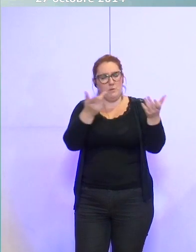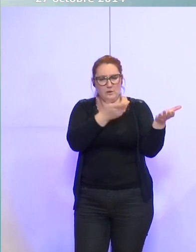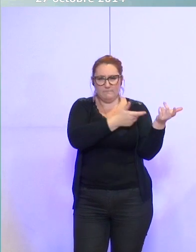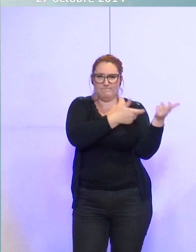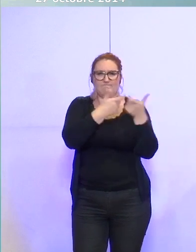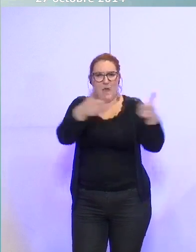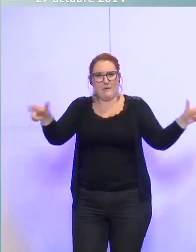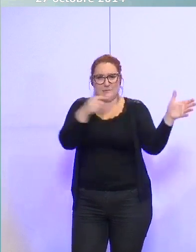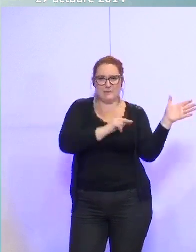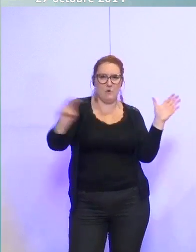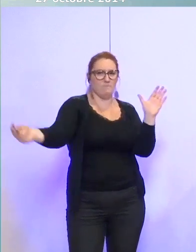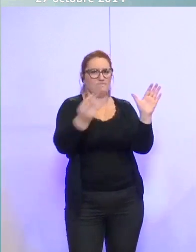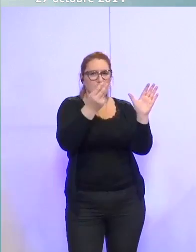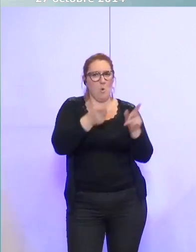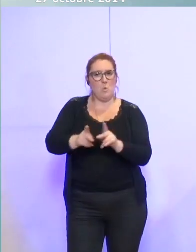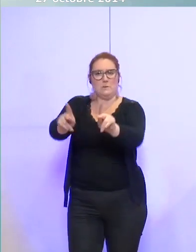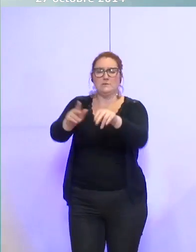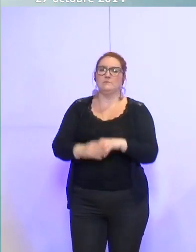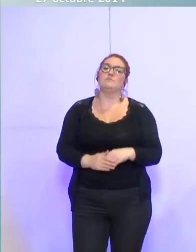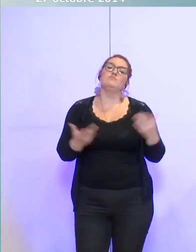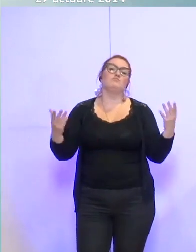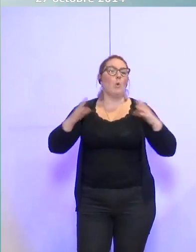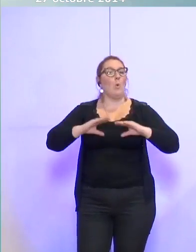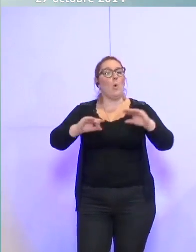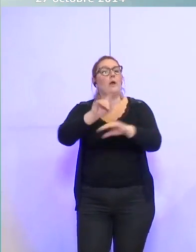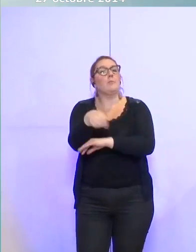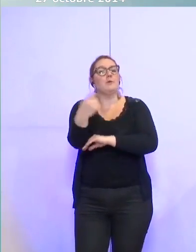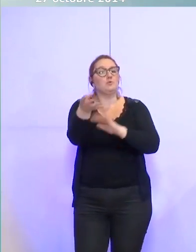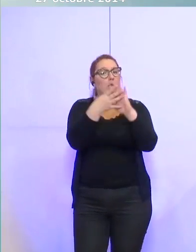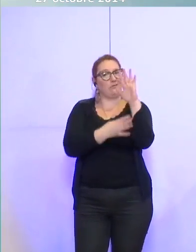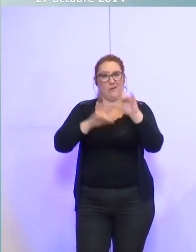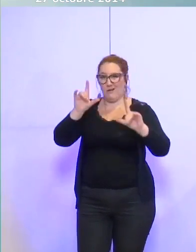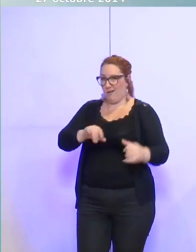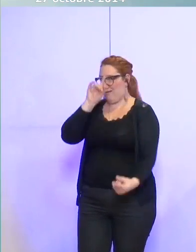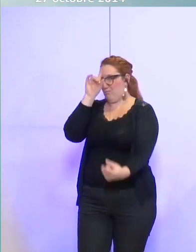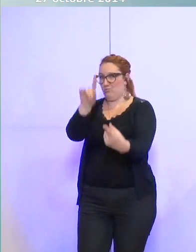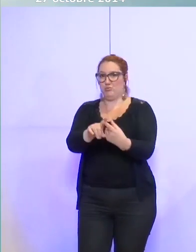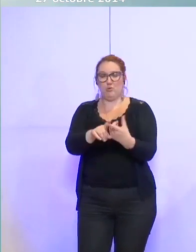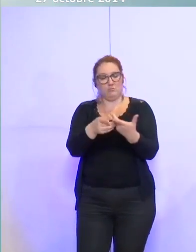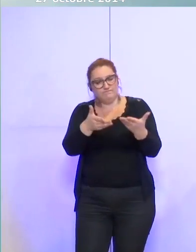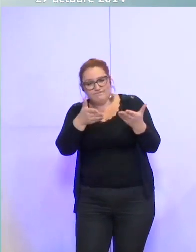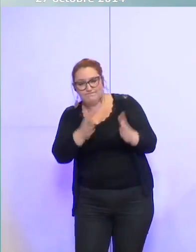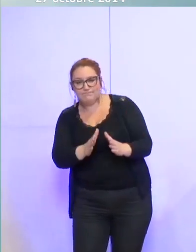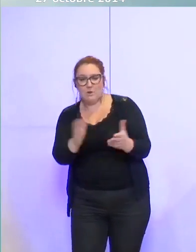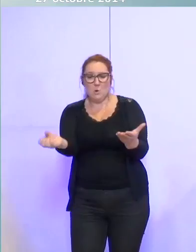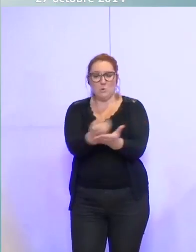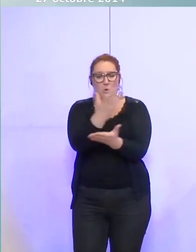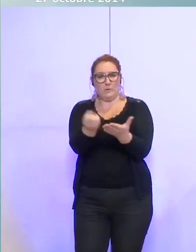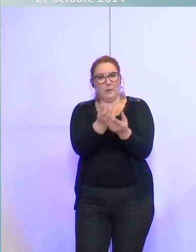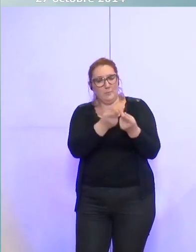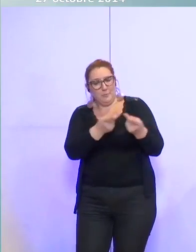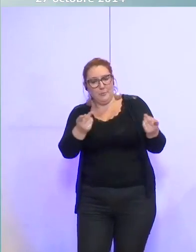Alors concrètement, il y a un certain nombre de critères qui vont permettre de déterminer le fait qu'une donnée publique est